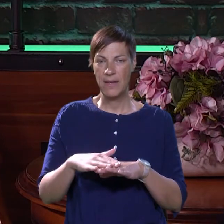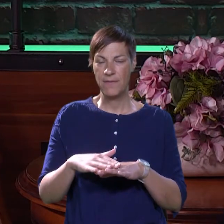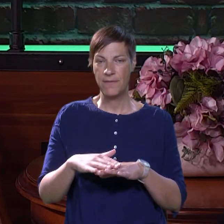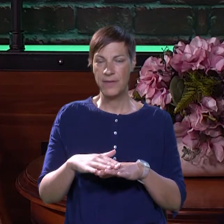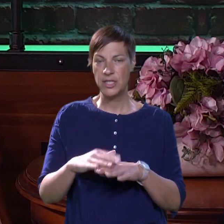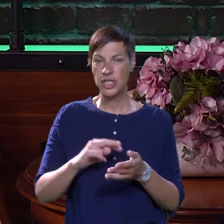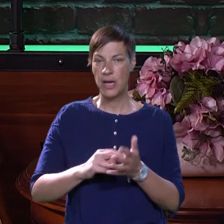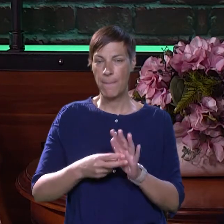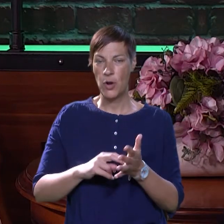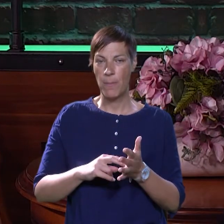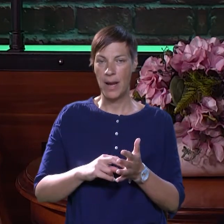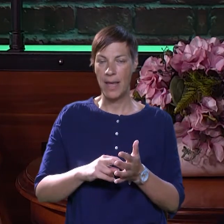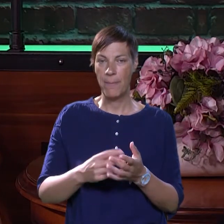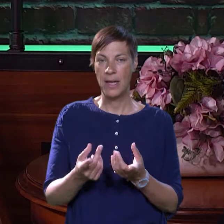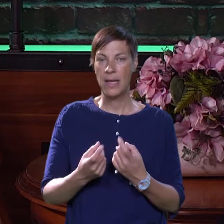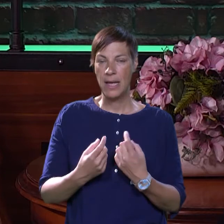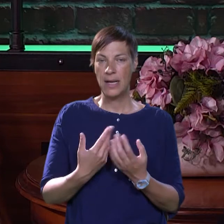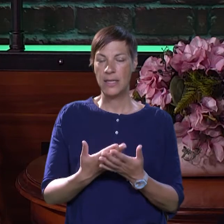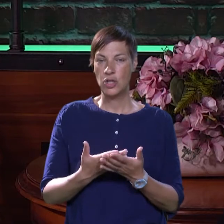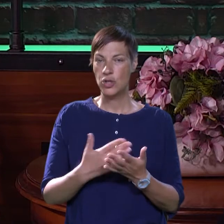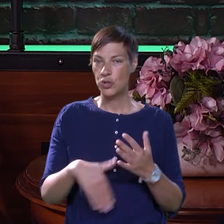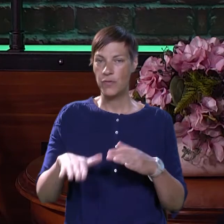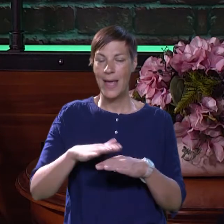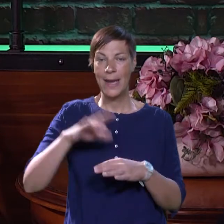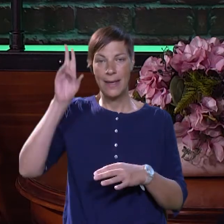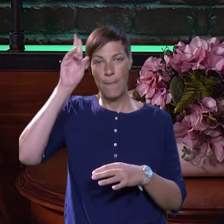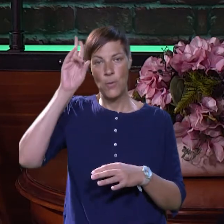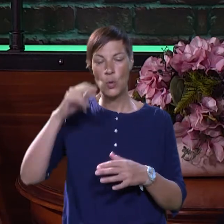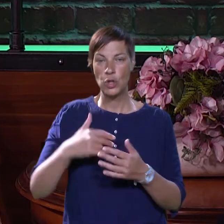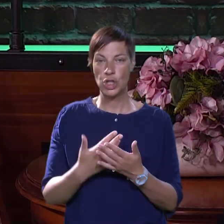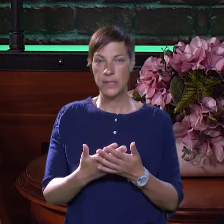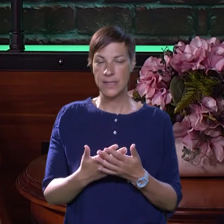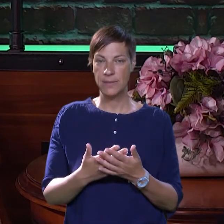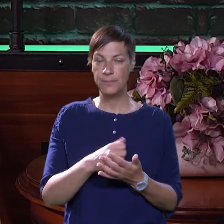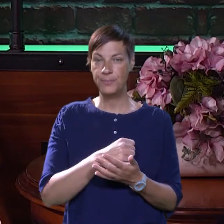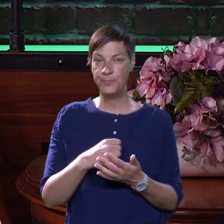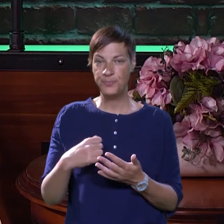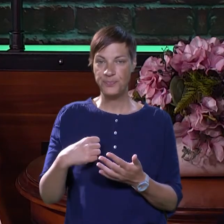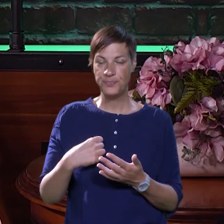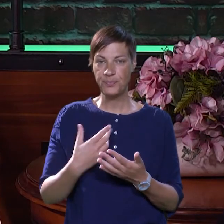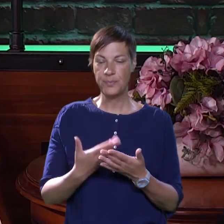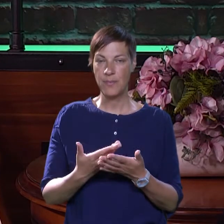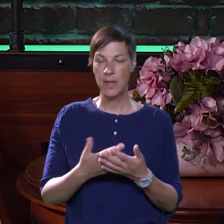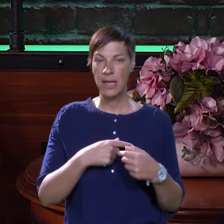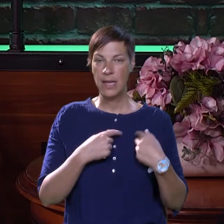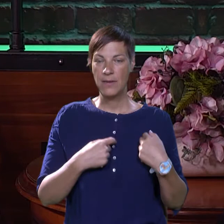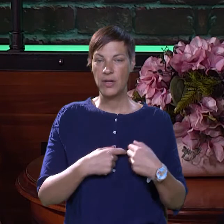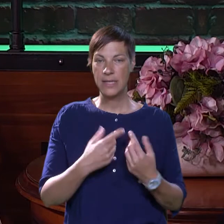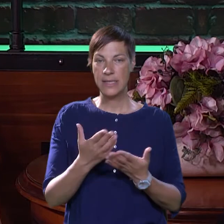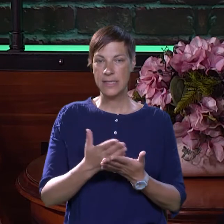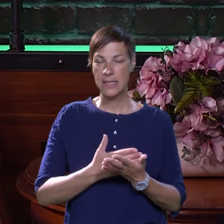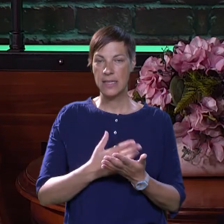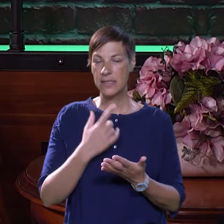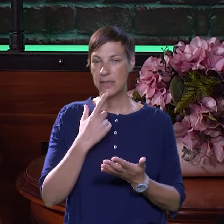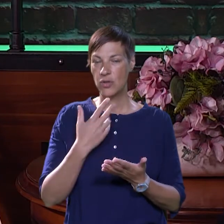više problema oko toga. Ali to su vam enormne mogućnosti. Dakle, samo što su to su recimo volonterski zadaci